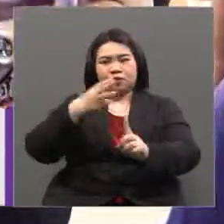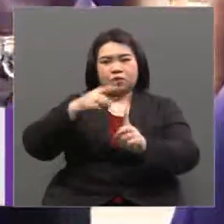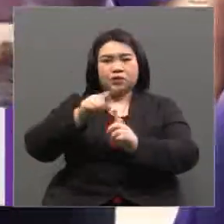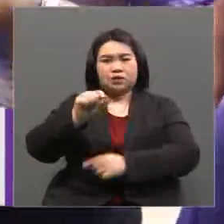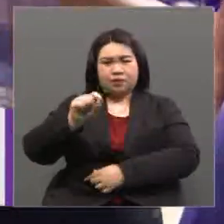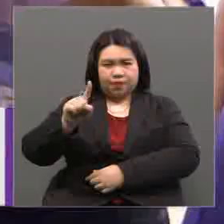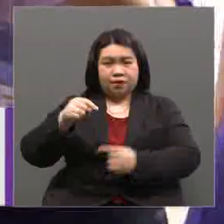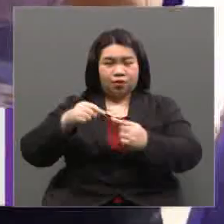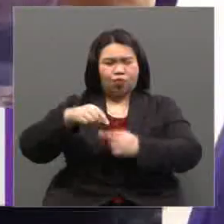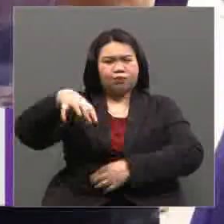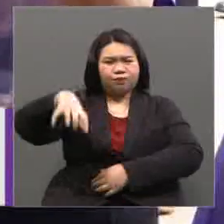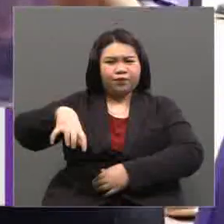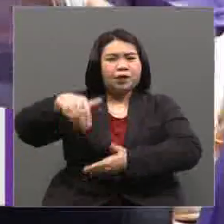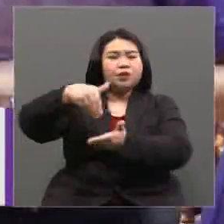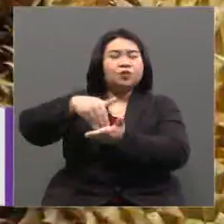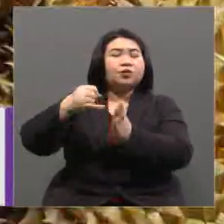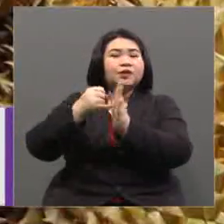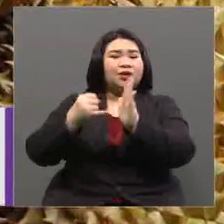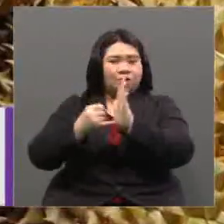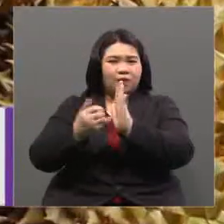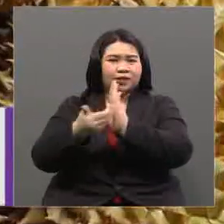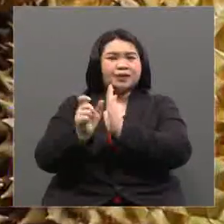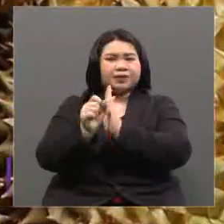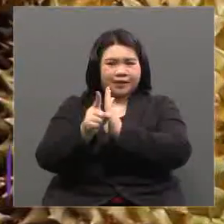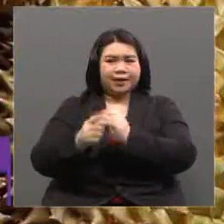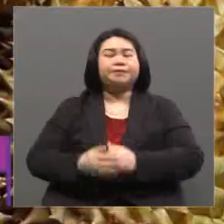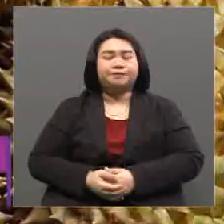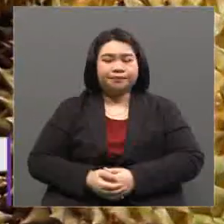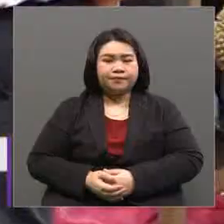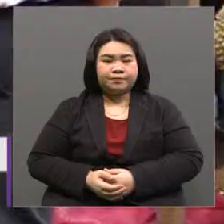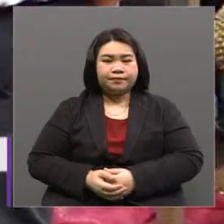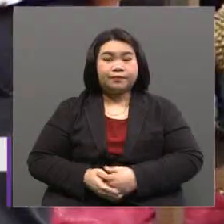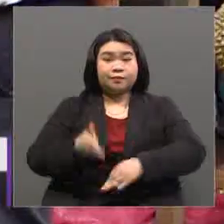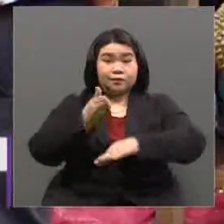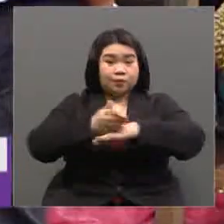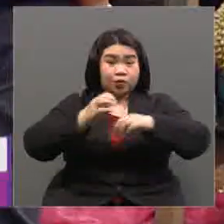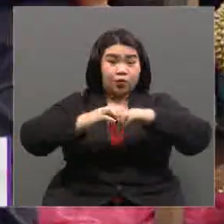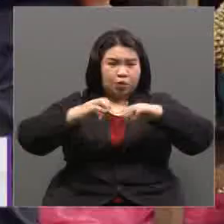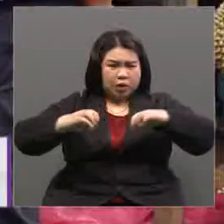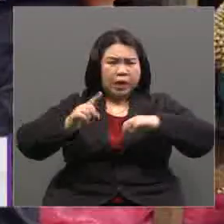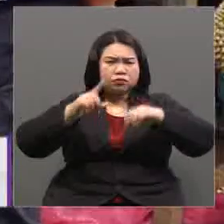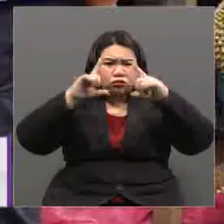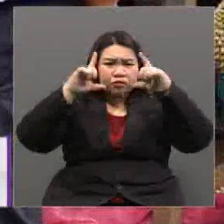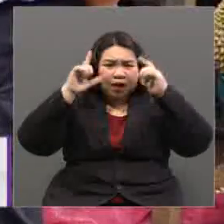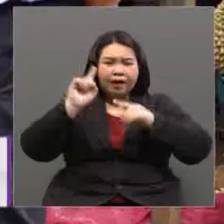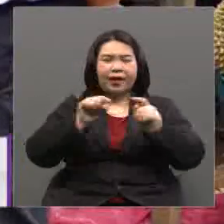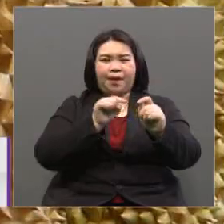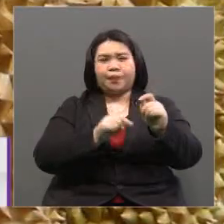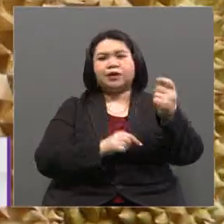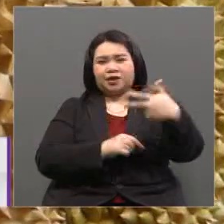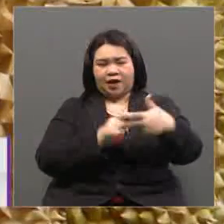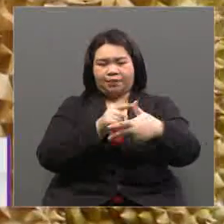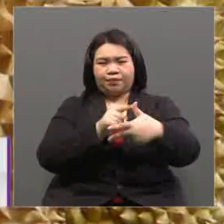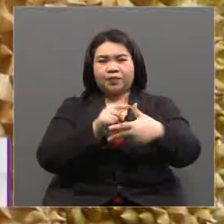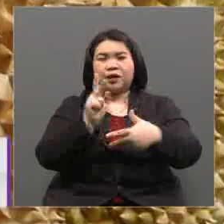บริเวณสนามหน้าที่ว่าการอำเภอกันทรลักษ์ศรีสะเกษสำหรับทุเรียนภูเขาไฟศรีสะเกษในจะปลูกใน 3อำเภอคือ